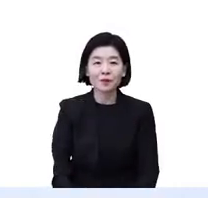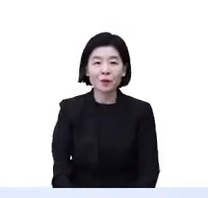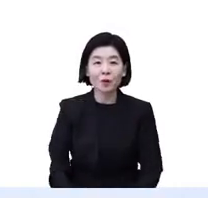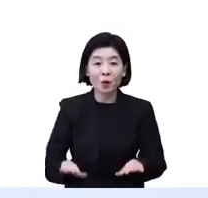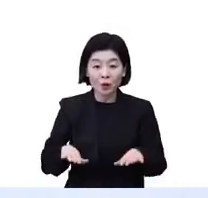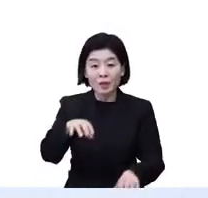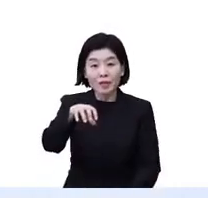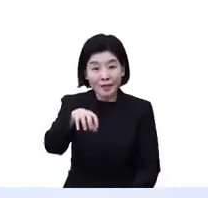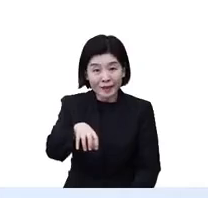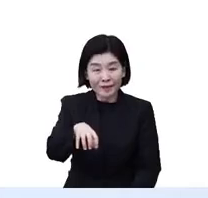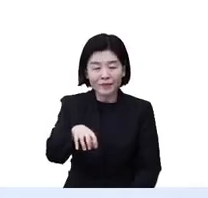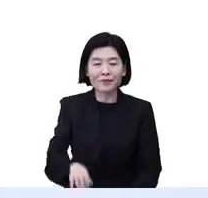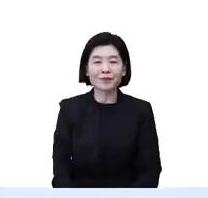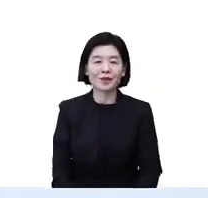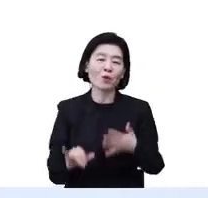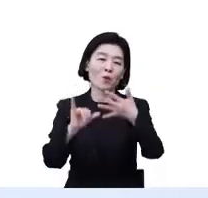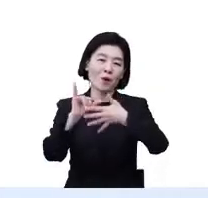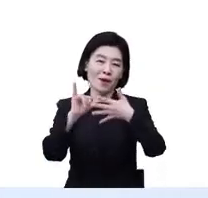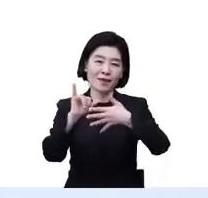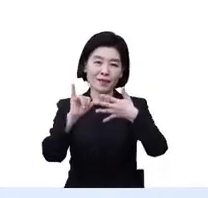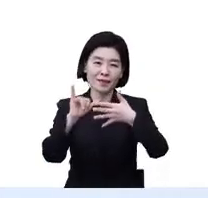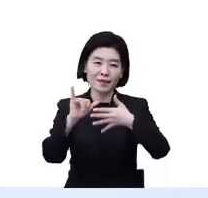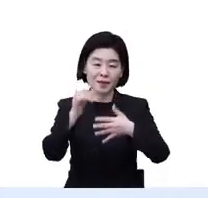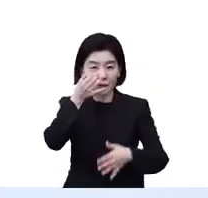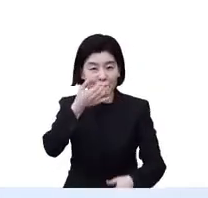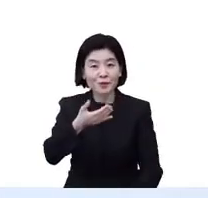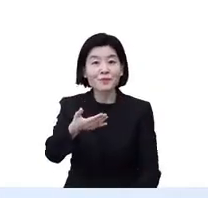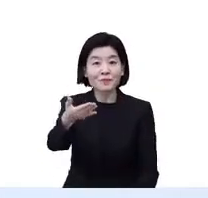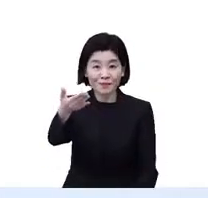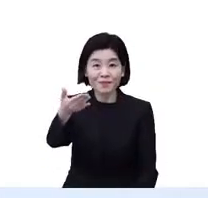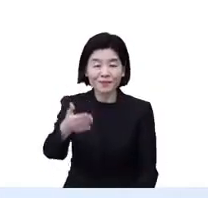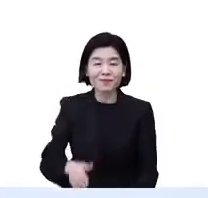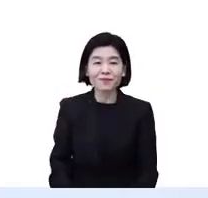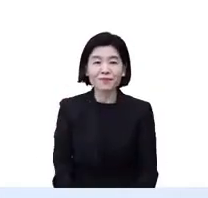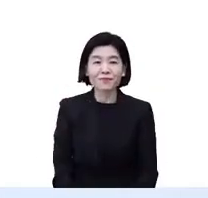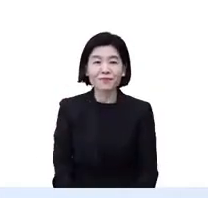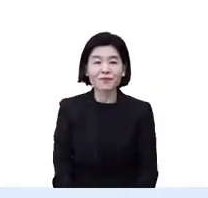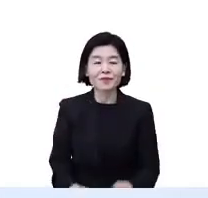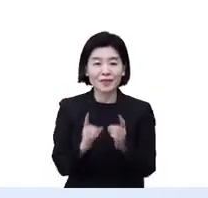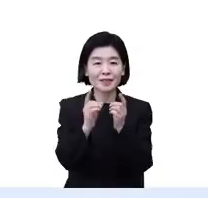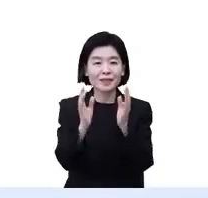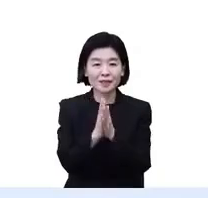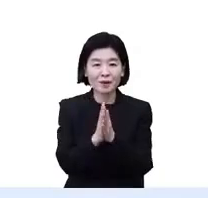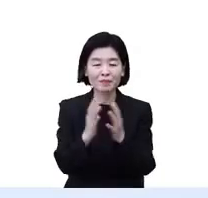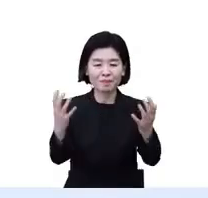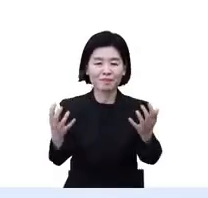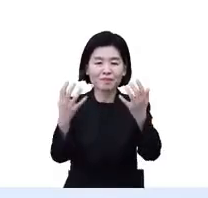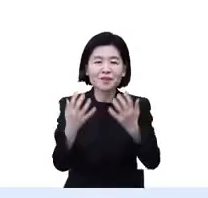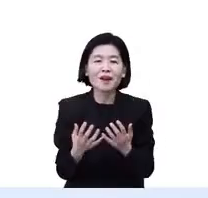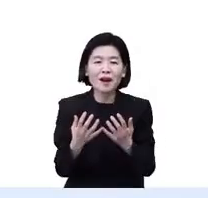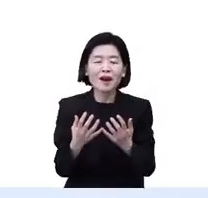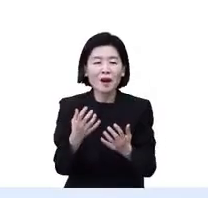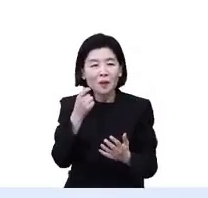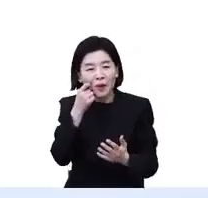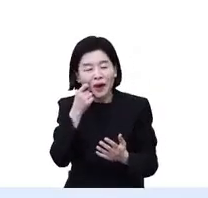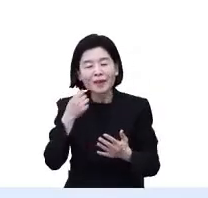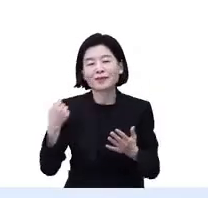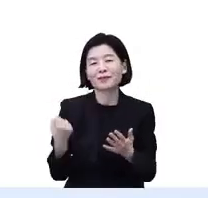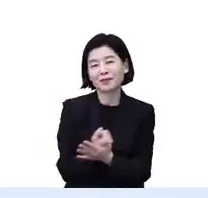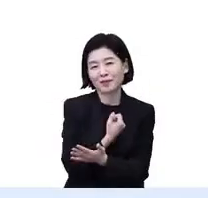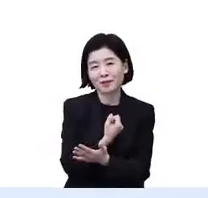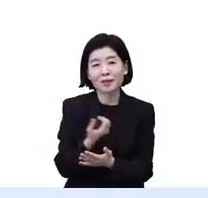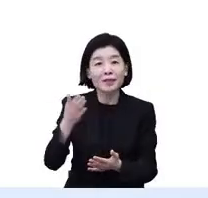특별히 현장이 아니라 온라인 생중계로 여러분들을 만나 뵙고 있어요. 직접 현장에서 만나 뵙지 못해서 조금은 아쉬울